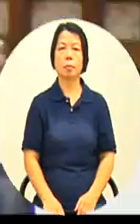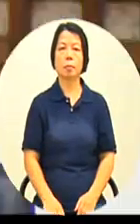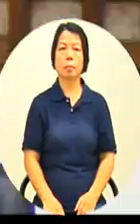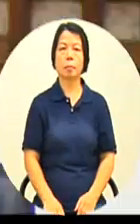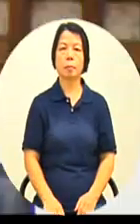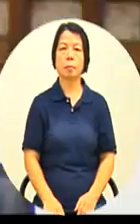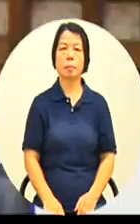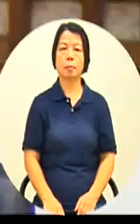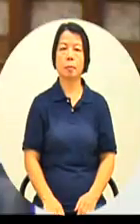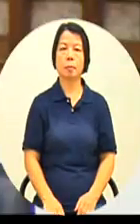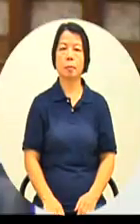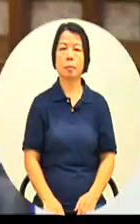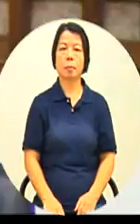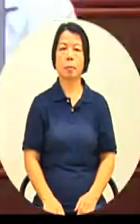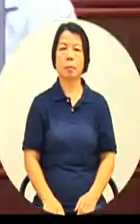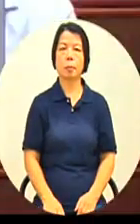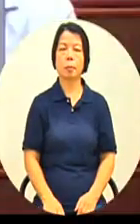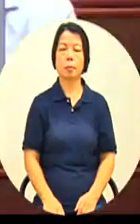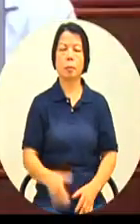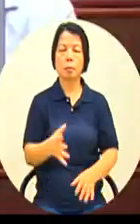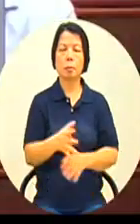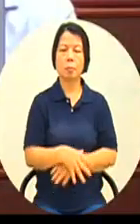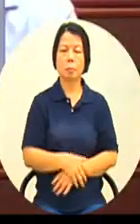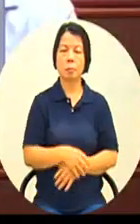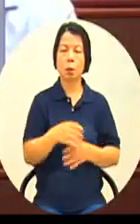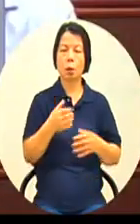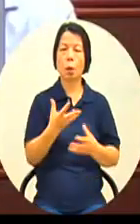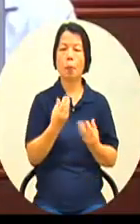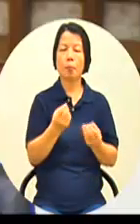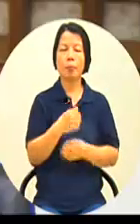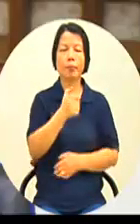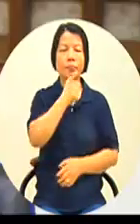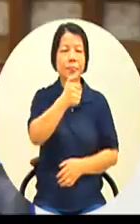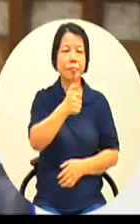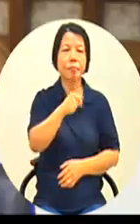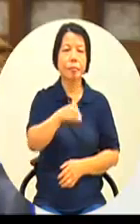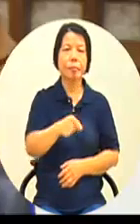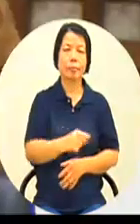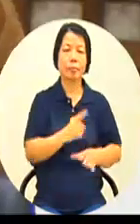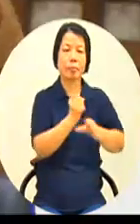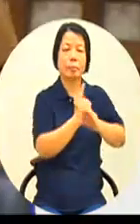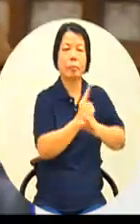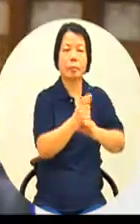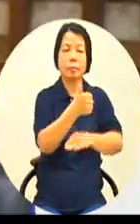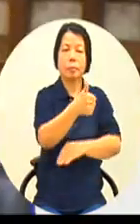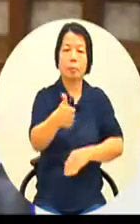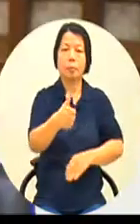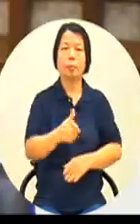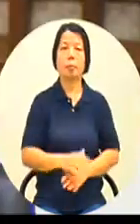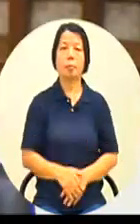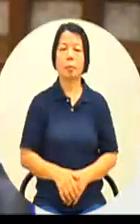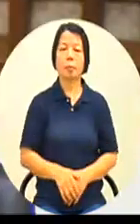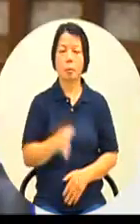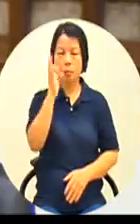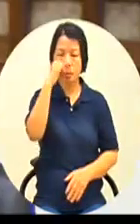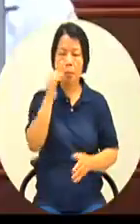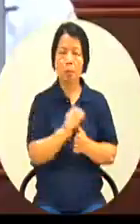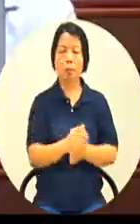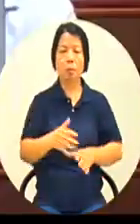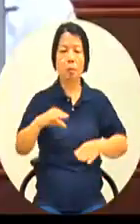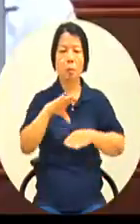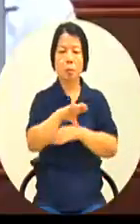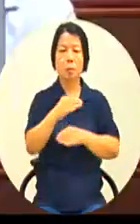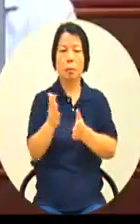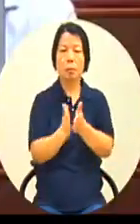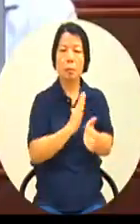有的是较老的车， 无遐少年啦，头迄个五十岁，计程车 看车队哦，看车队哦，家己员报告吼，咱有一